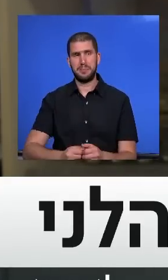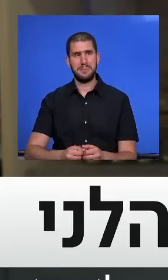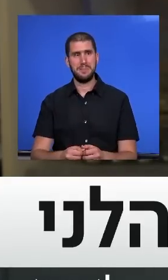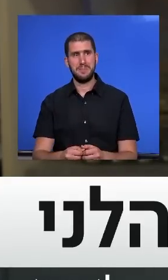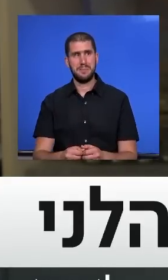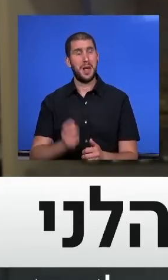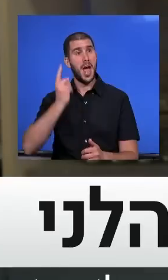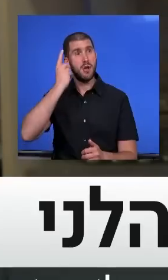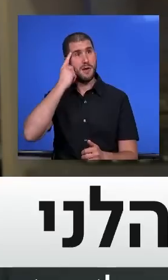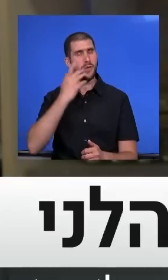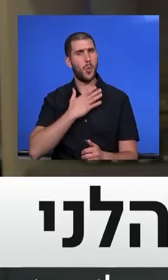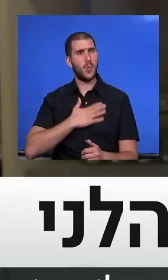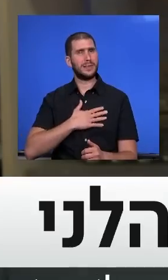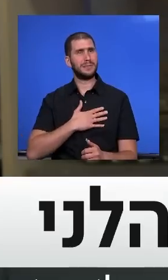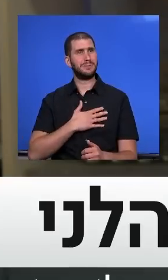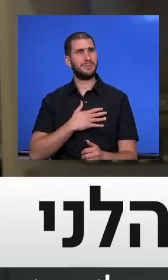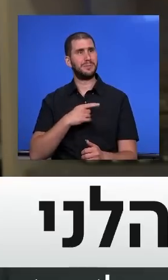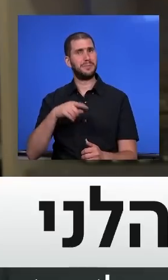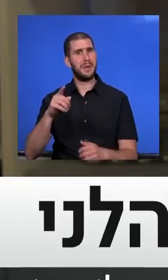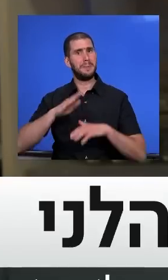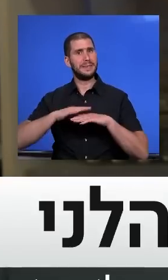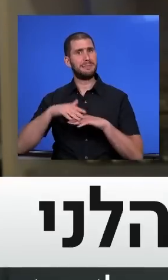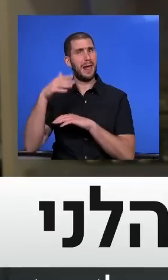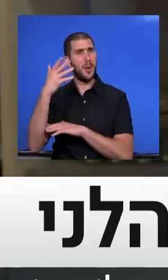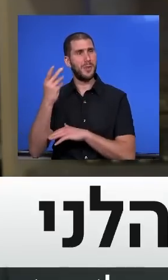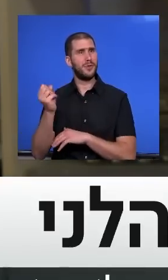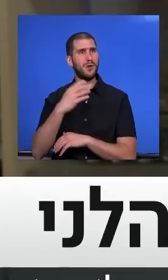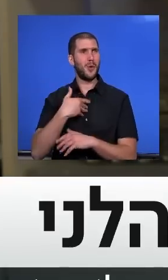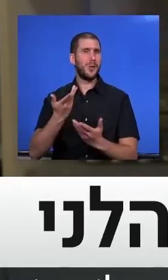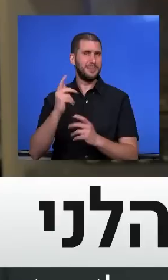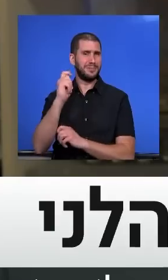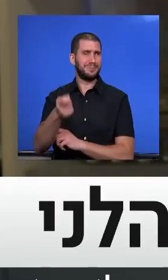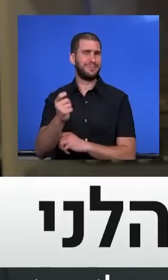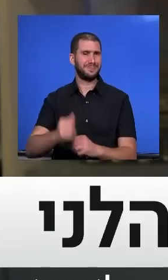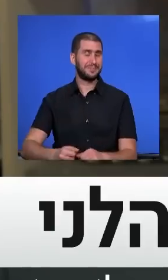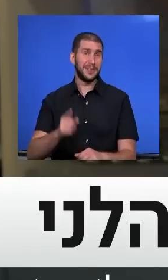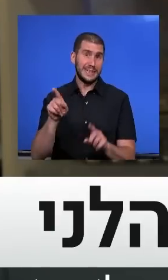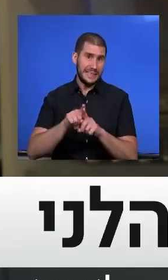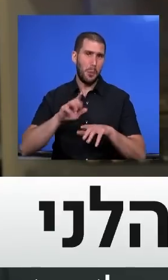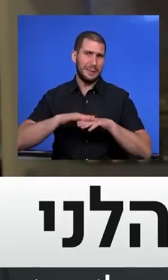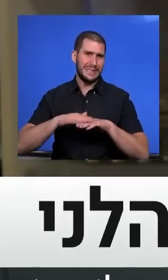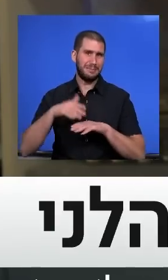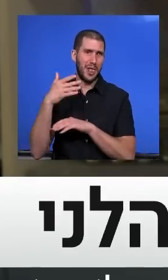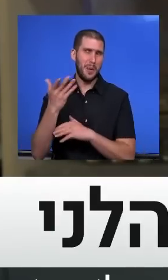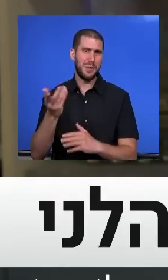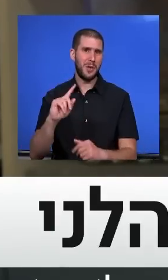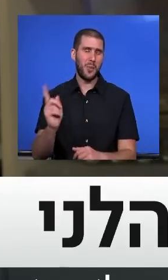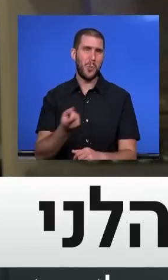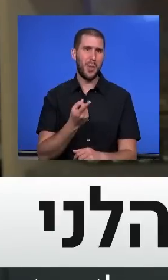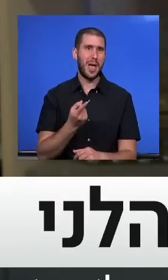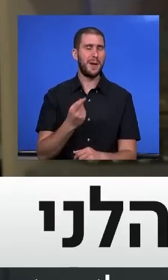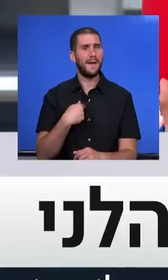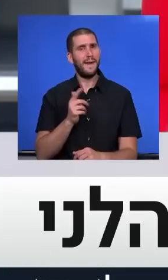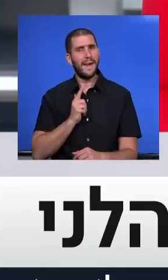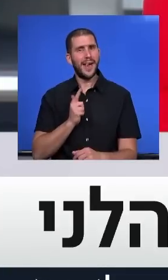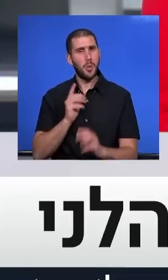וחשבתי שרוצים לשלוח אותי איזו משימה לאומית, אז שלחו אותי, כן. זה סוג של משימה לאומית, לא? אז כשכולם ישבנו וחיכינו